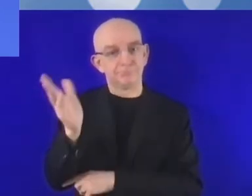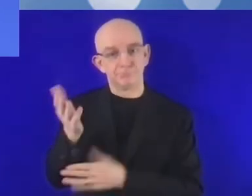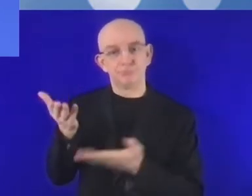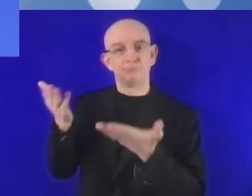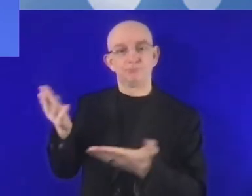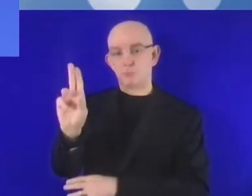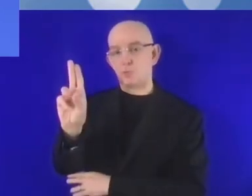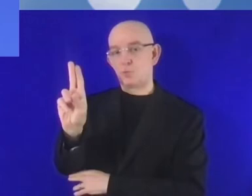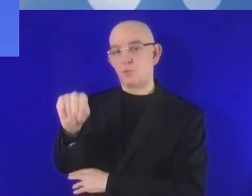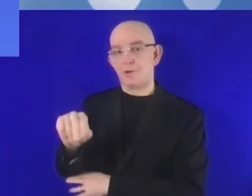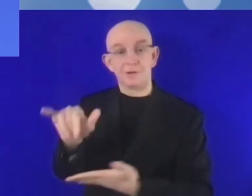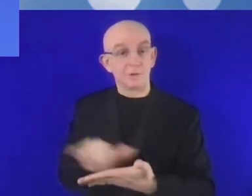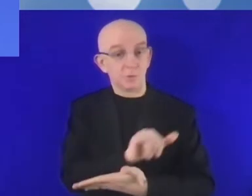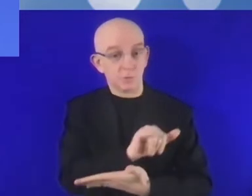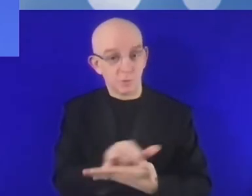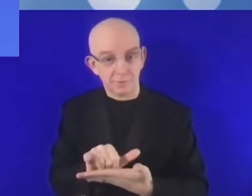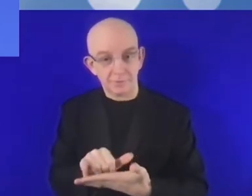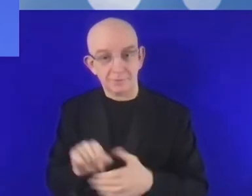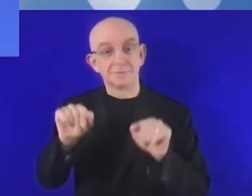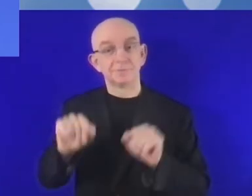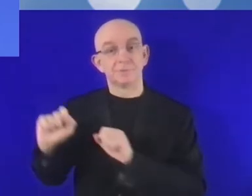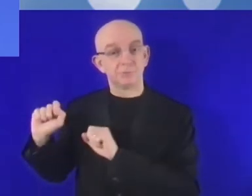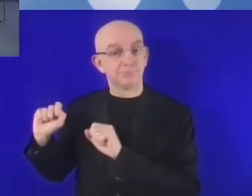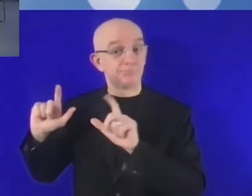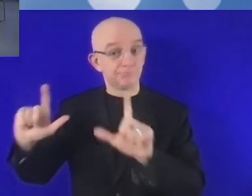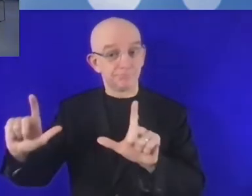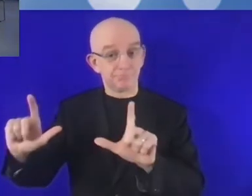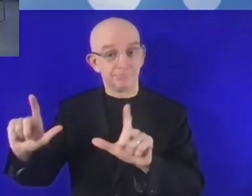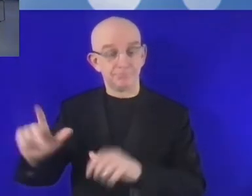ولكننا سوف نستمع إليه.